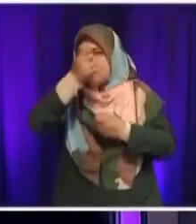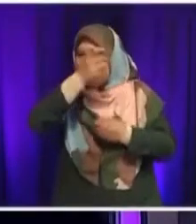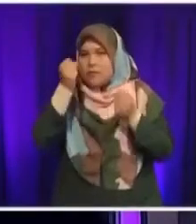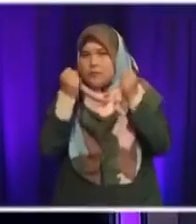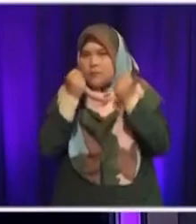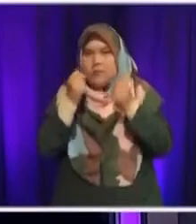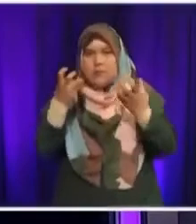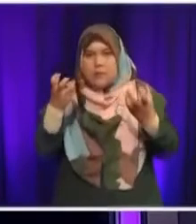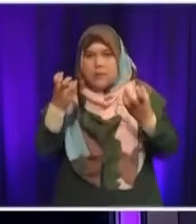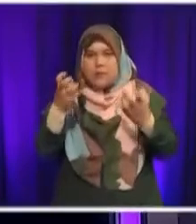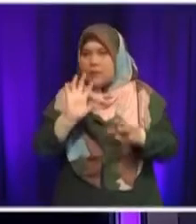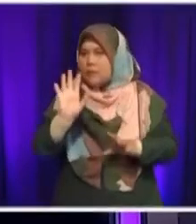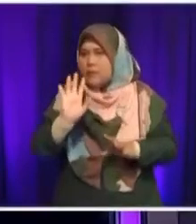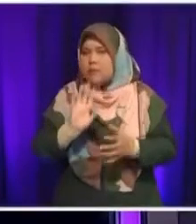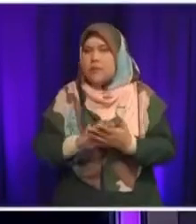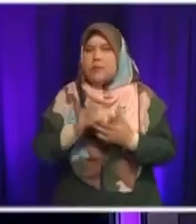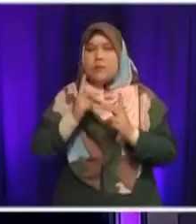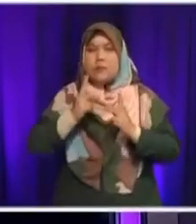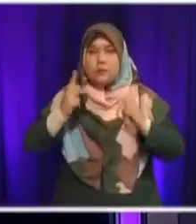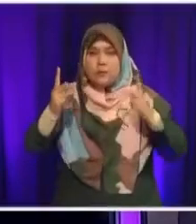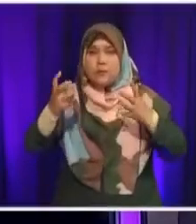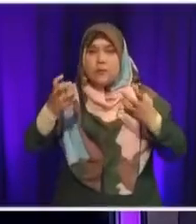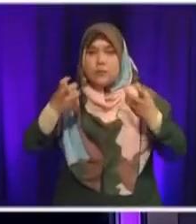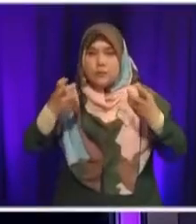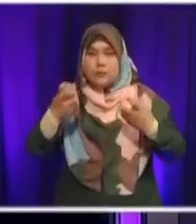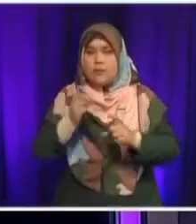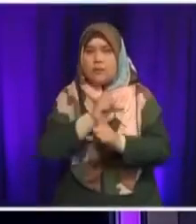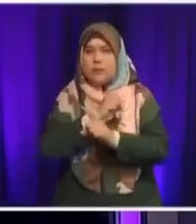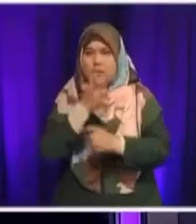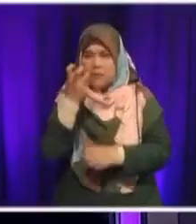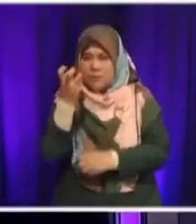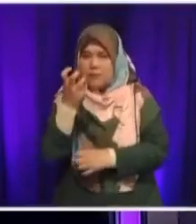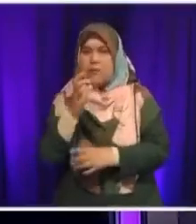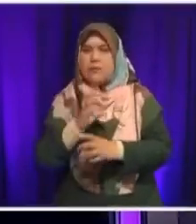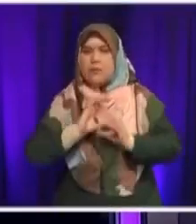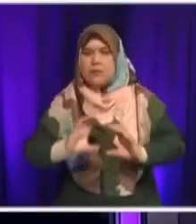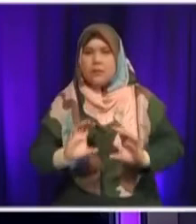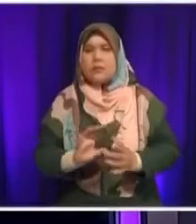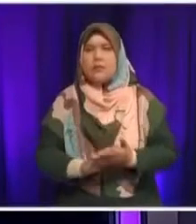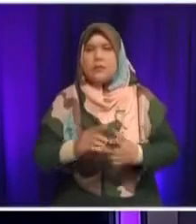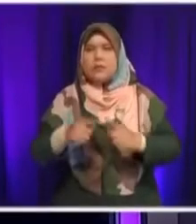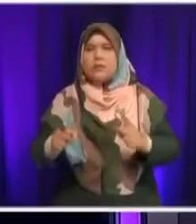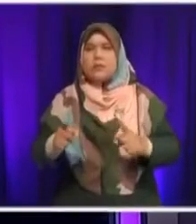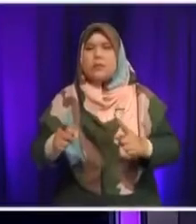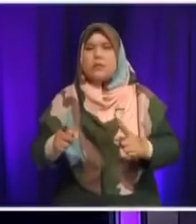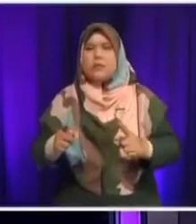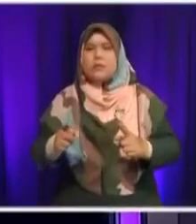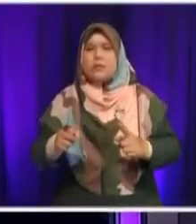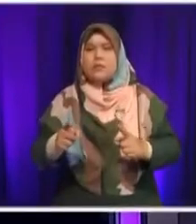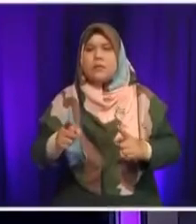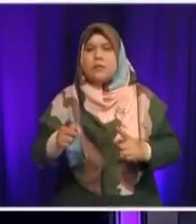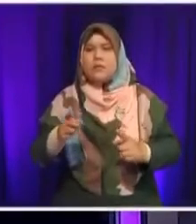memberi dia dapat menjelaskan dengan cepat ya dia akan memberikan satu apa tuh